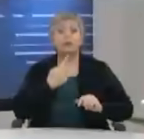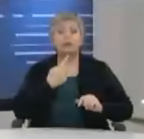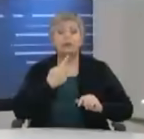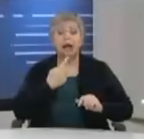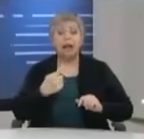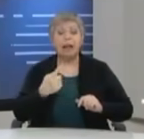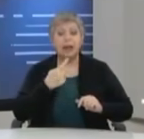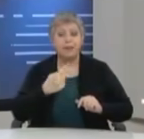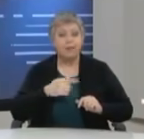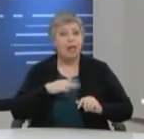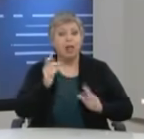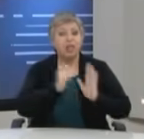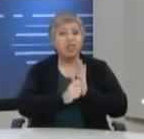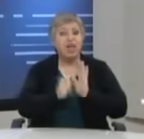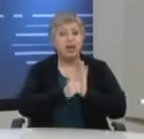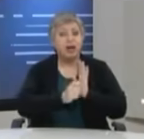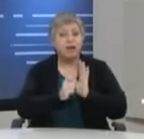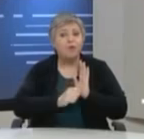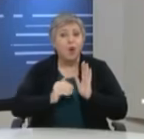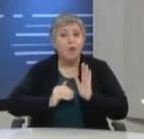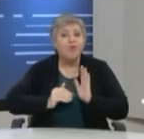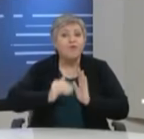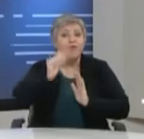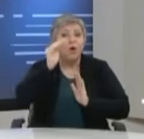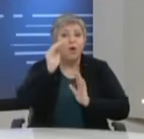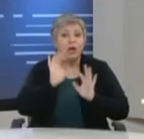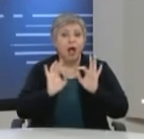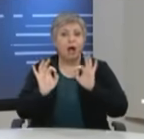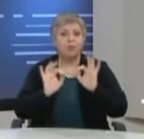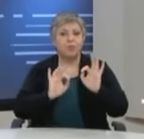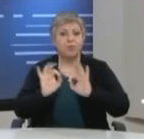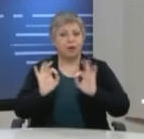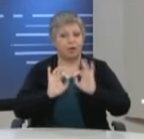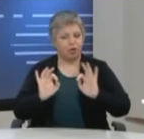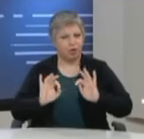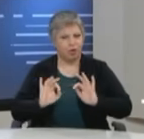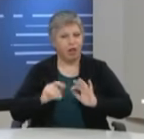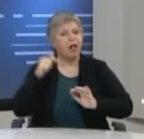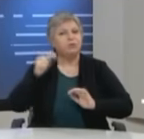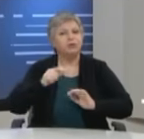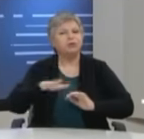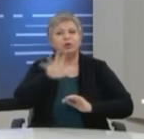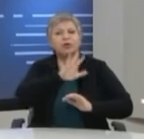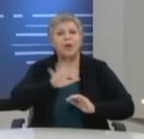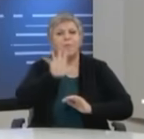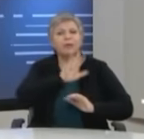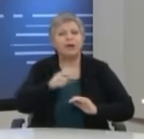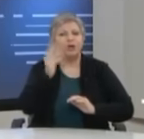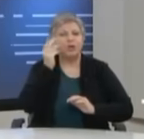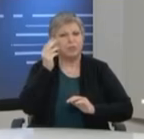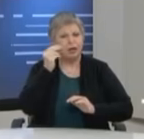καν Βόρειο Μακεδονική, ώστε να συνδέεται και τυπικά με το νέο όνομα των Σκοπίων. Εκεί